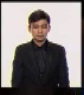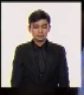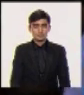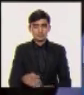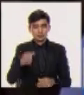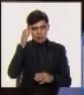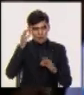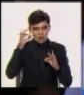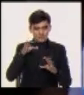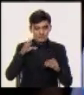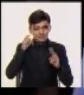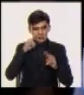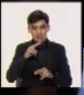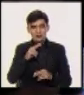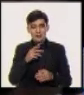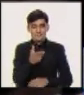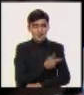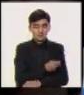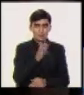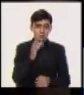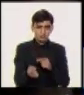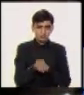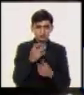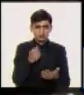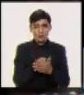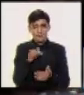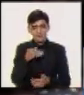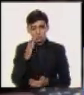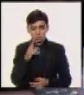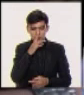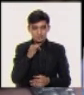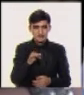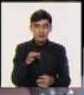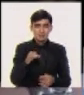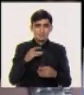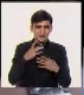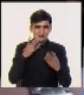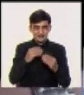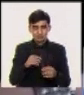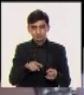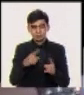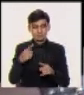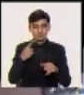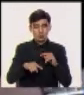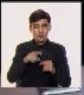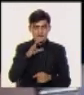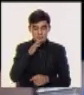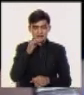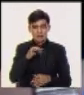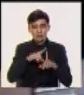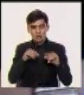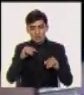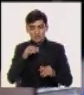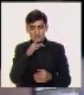Науке пока неизвестно, появится ли вакцина от коронавируса до февраля. Карнавал переносится на другой срок. У школ не будет времени и